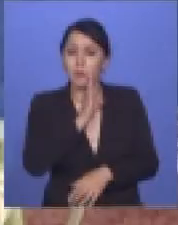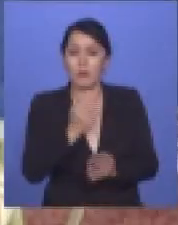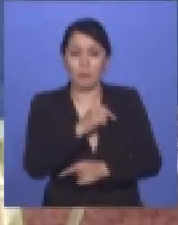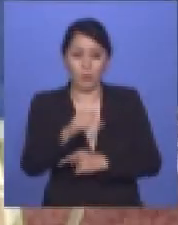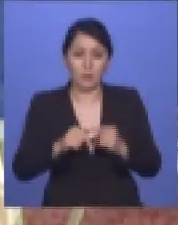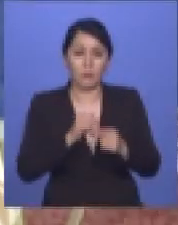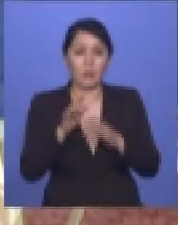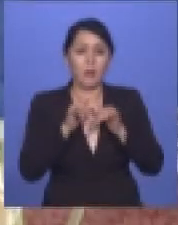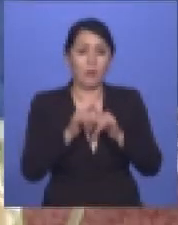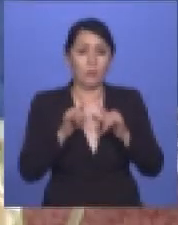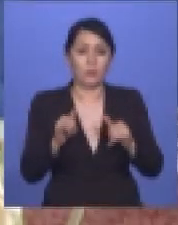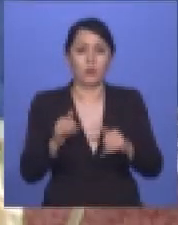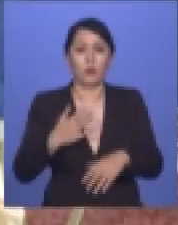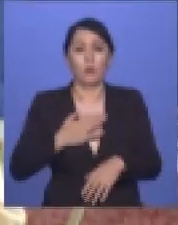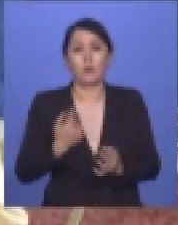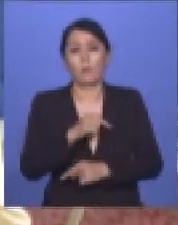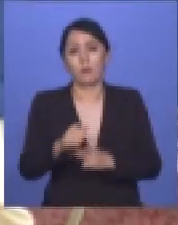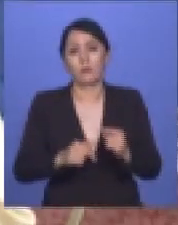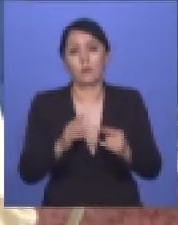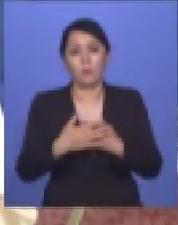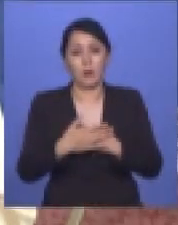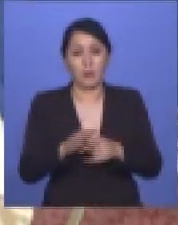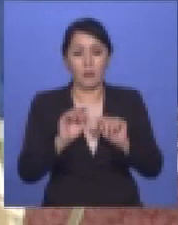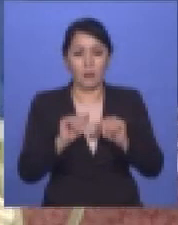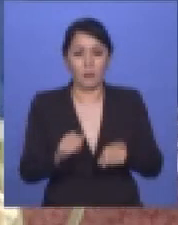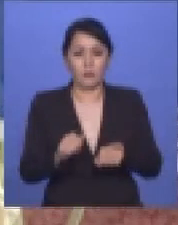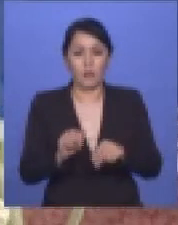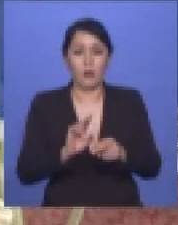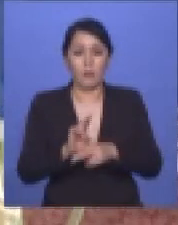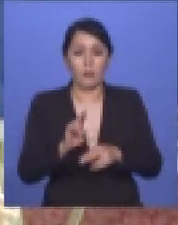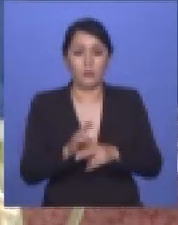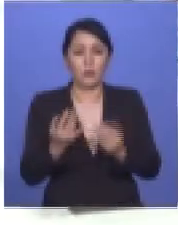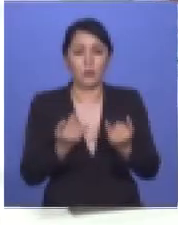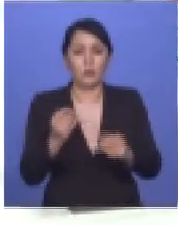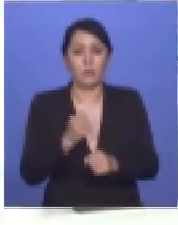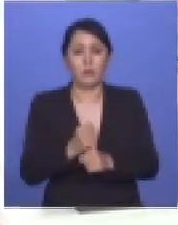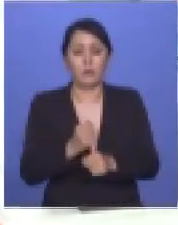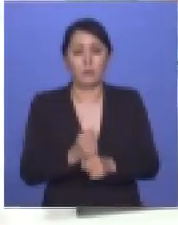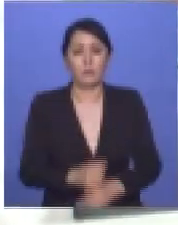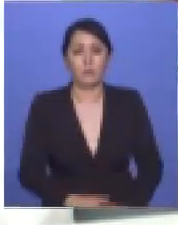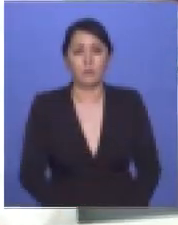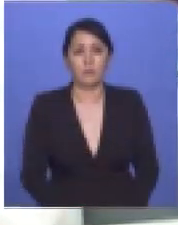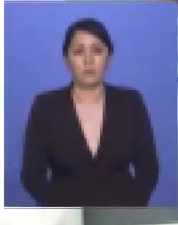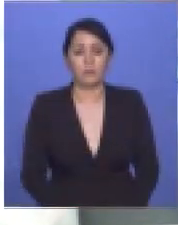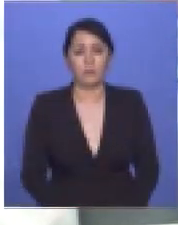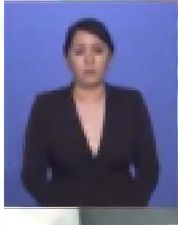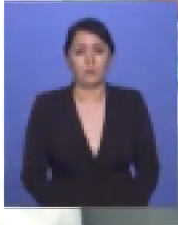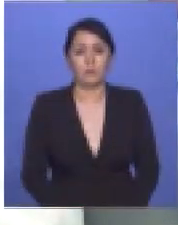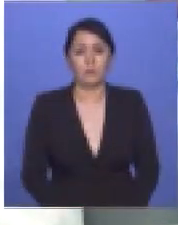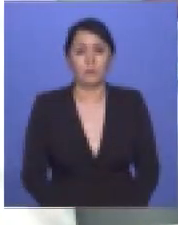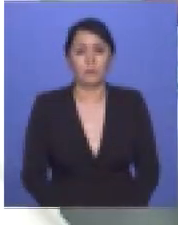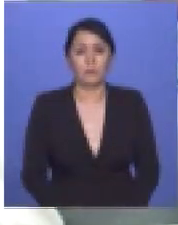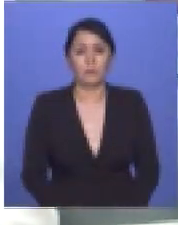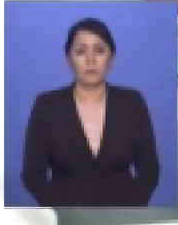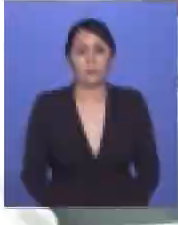кәсіпкерлікті дамыту. Оларға өз ісін ашуға мүмкіндік беру, жаңа кәсіпті меңгеруге жағдай жасау. Жалпы биыл кәсіпкерлер палатасы осы сала